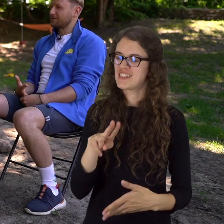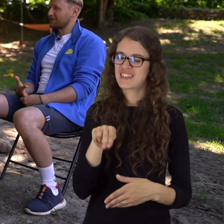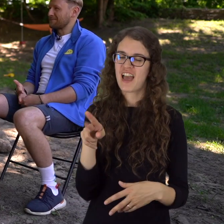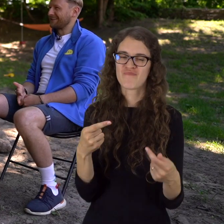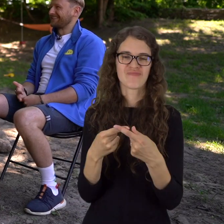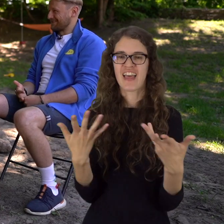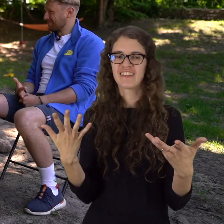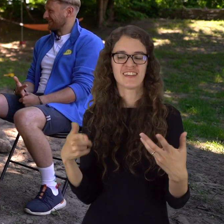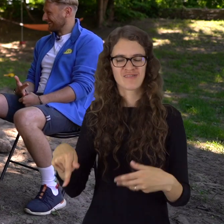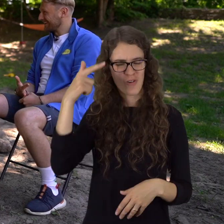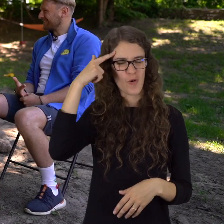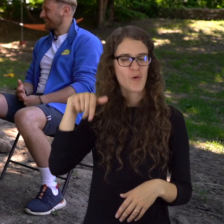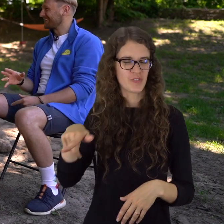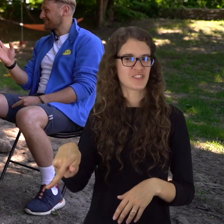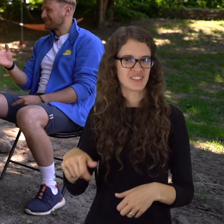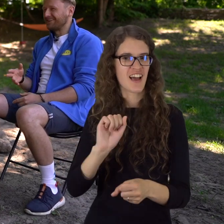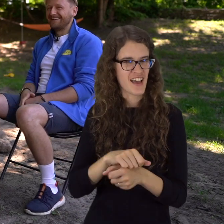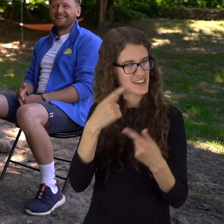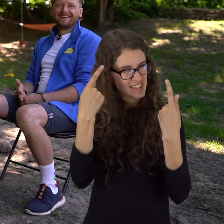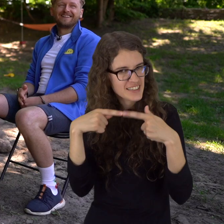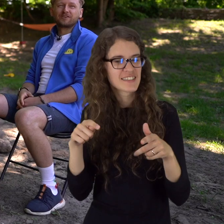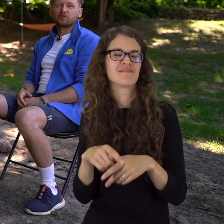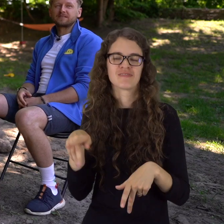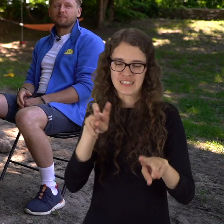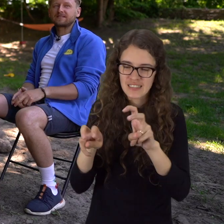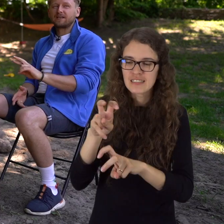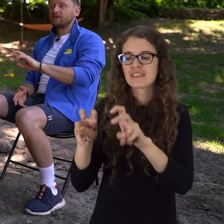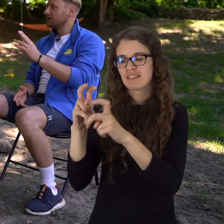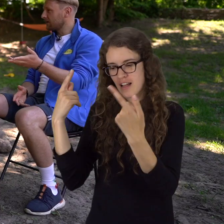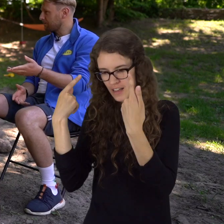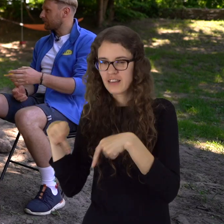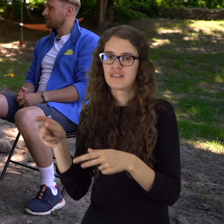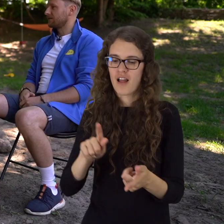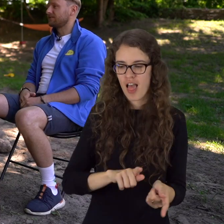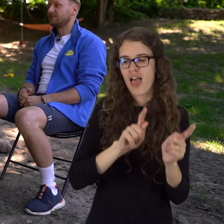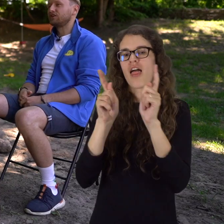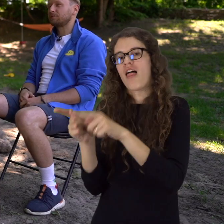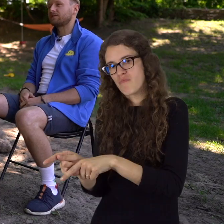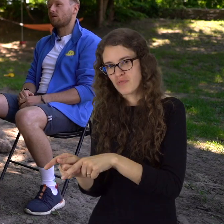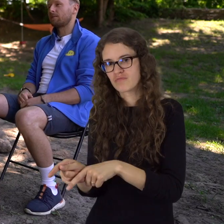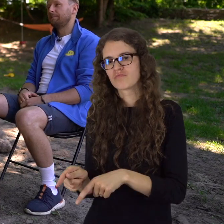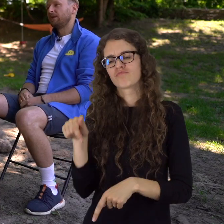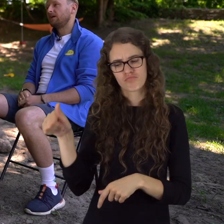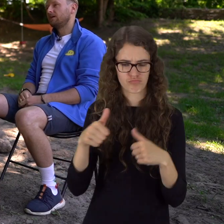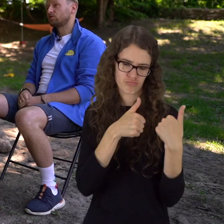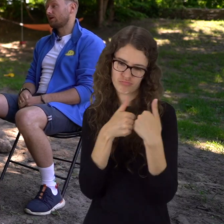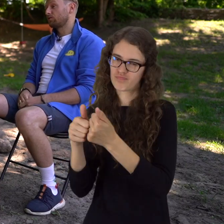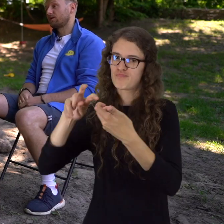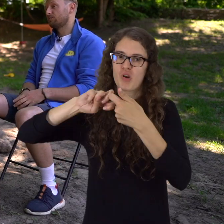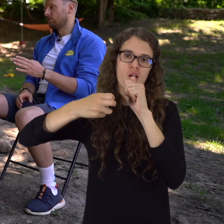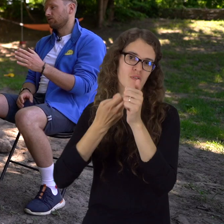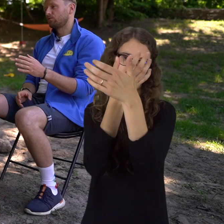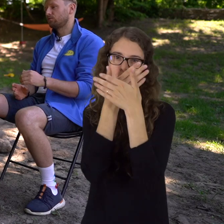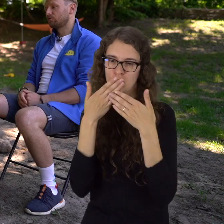aha, šita programėlė tikrai mums netinka, vaikai tai žino. Tai žodžiu, mes tą persikeliam į kitą platformą, su kuria jau